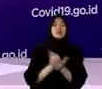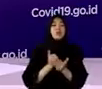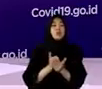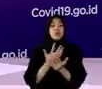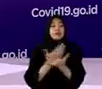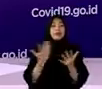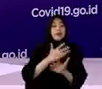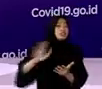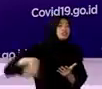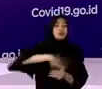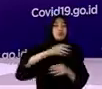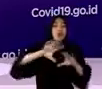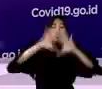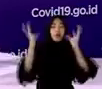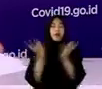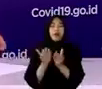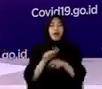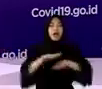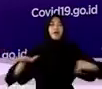masyarakat secara global.